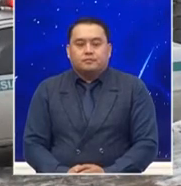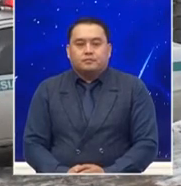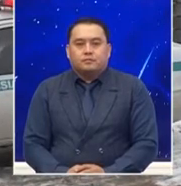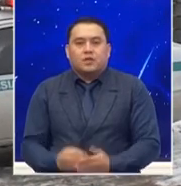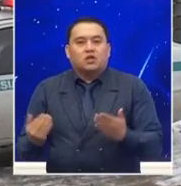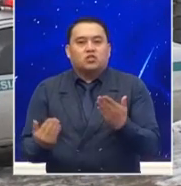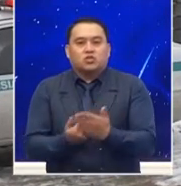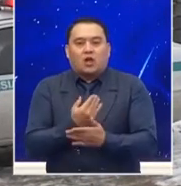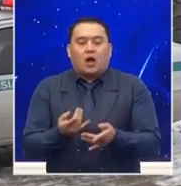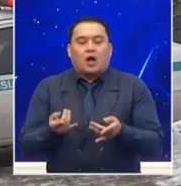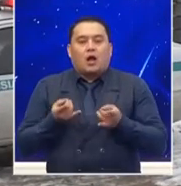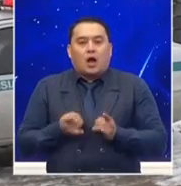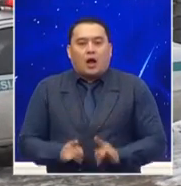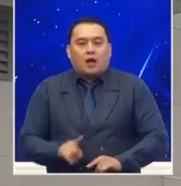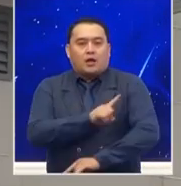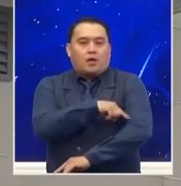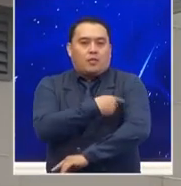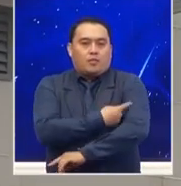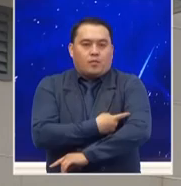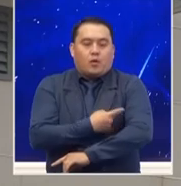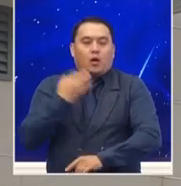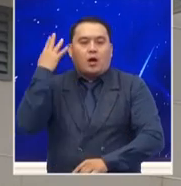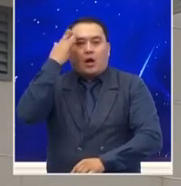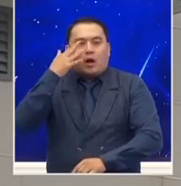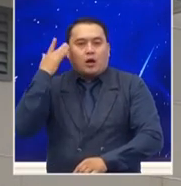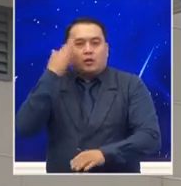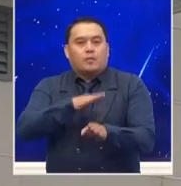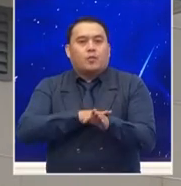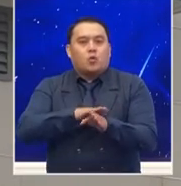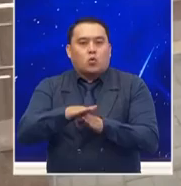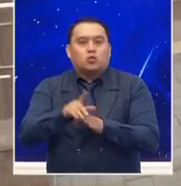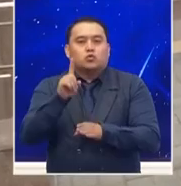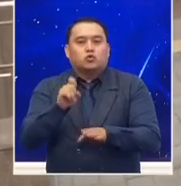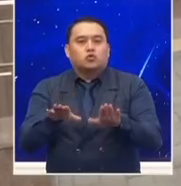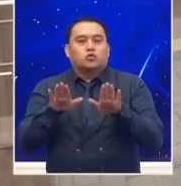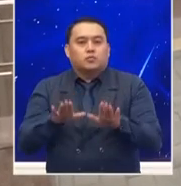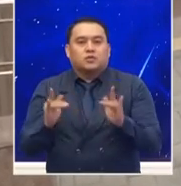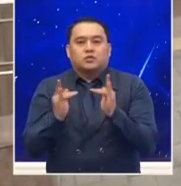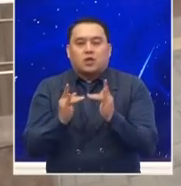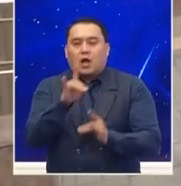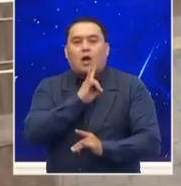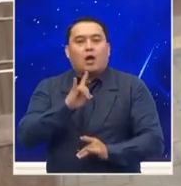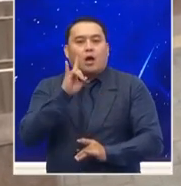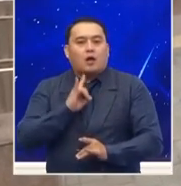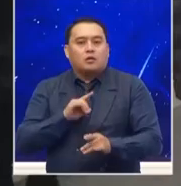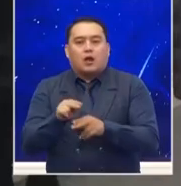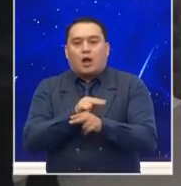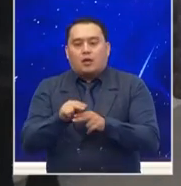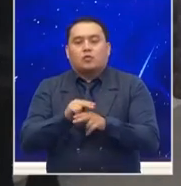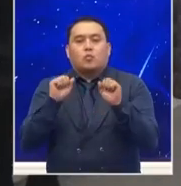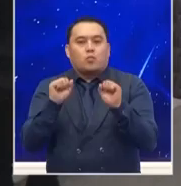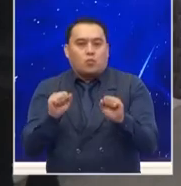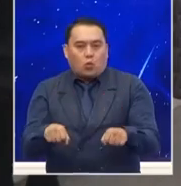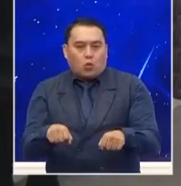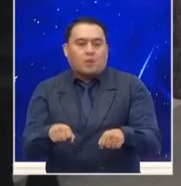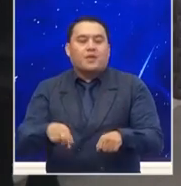Жаңа перзентхана жамбылдықтардың ескі арманы. Орындалды. 100 орындық. 100 әйелге кеңес берерлік емханасы және бар.